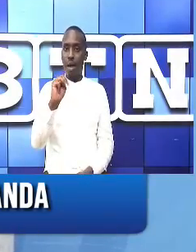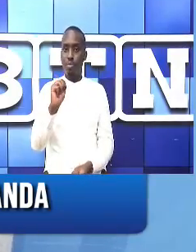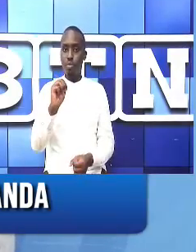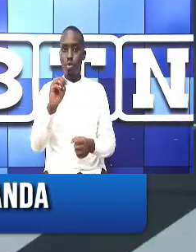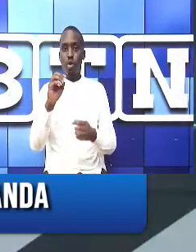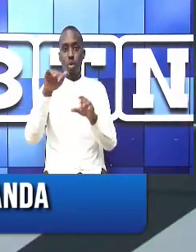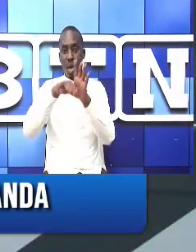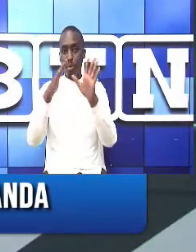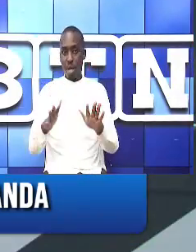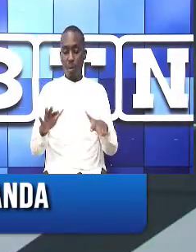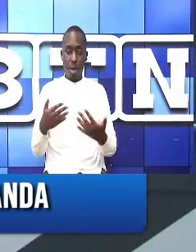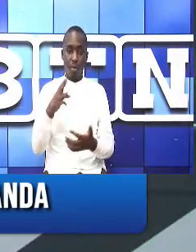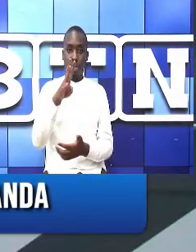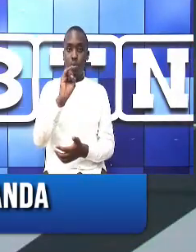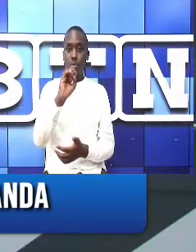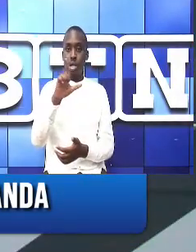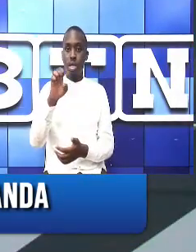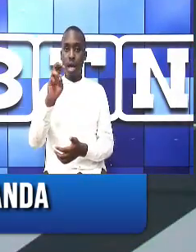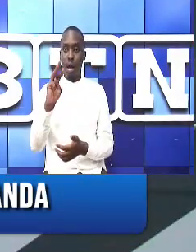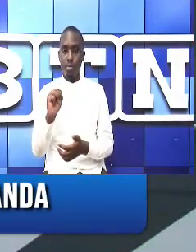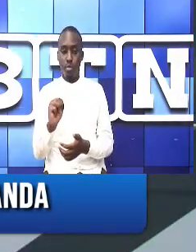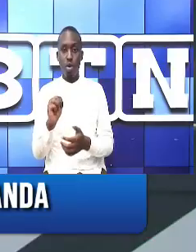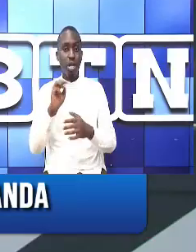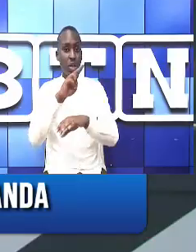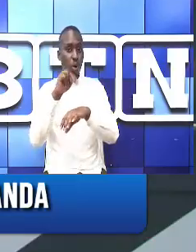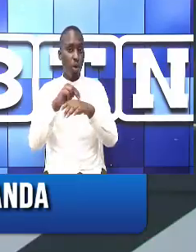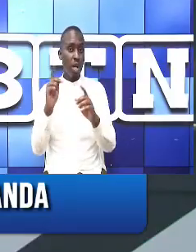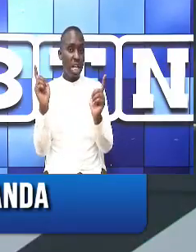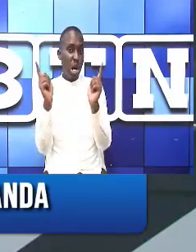cyangwa William yego Nidoro ni ihuriro ry'imiryango